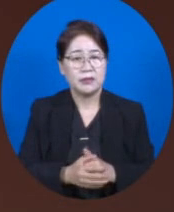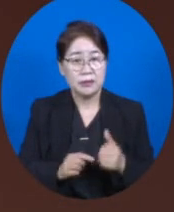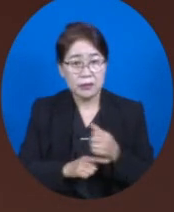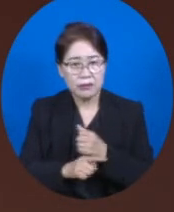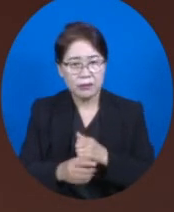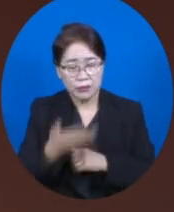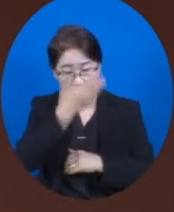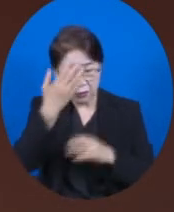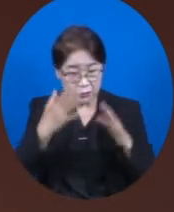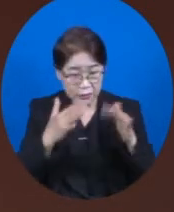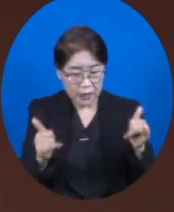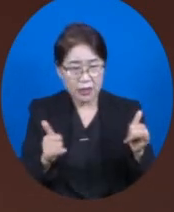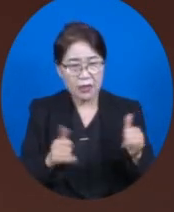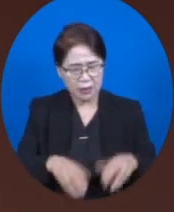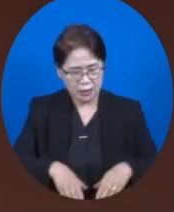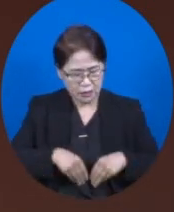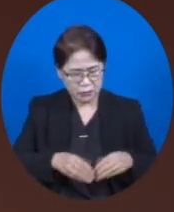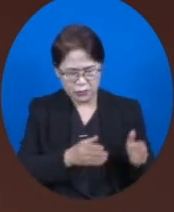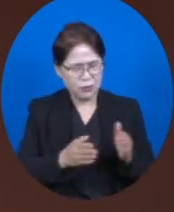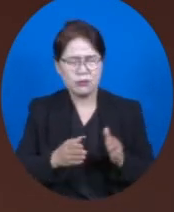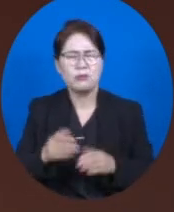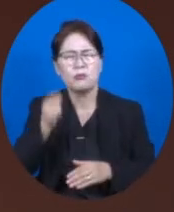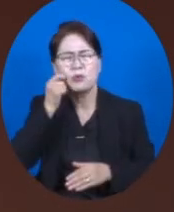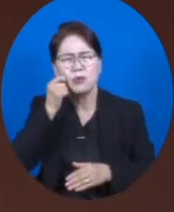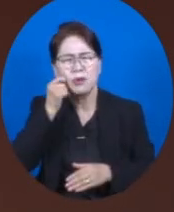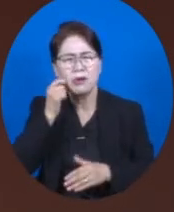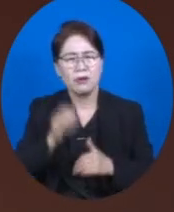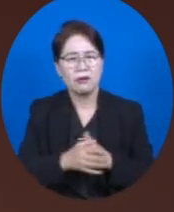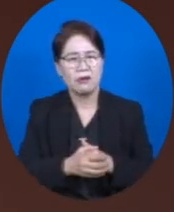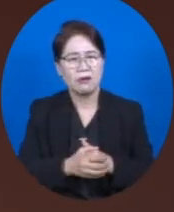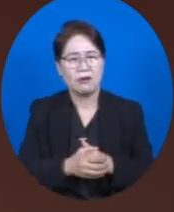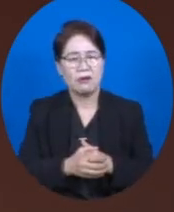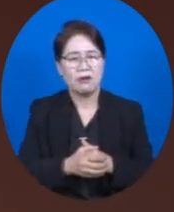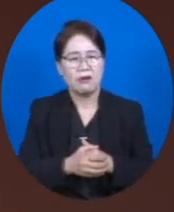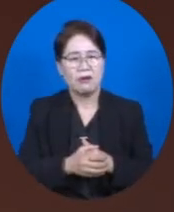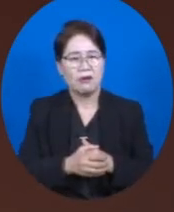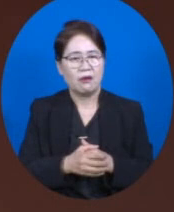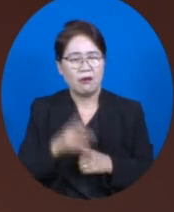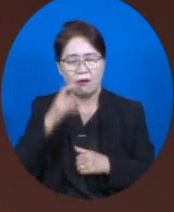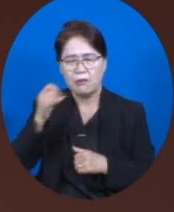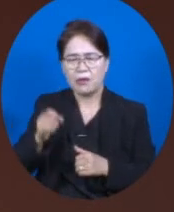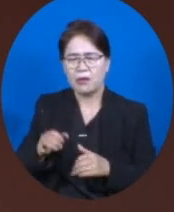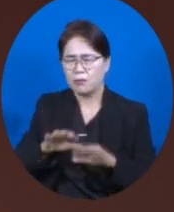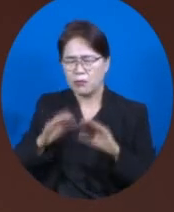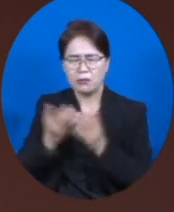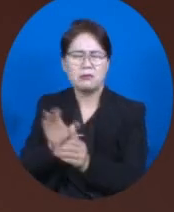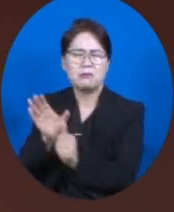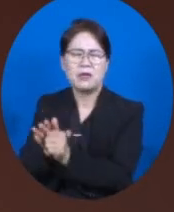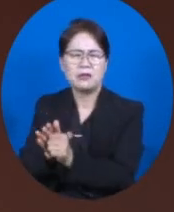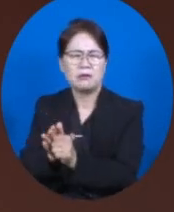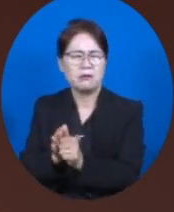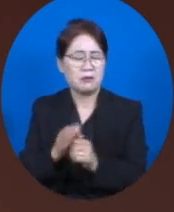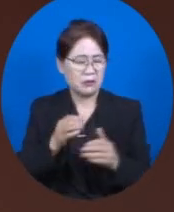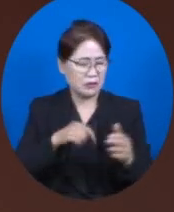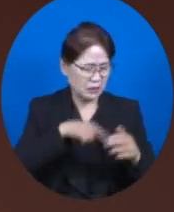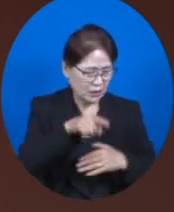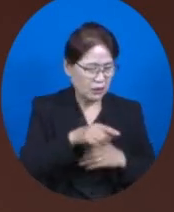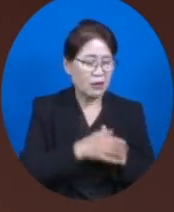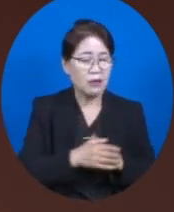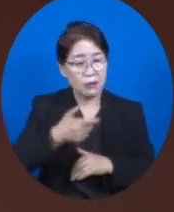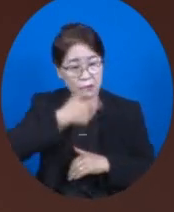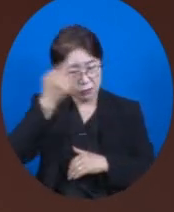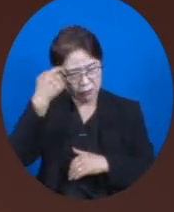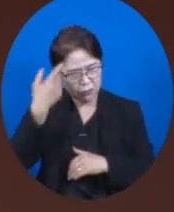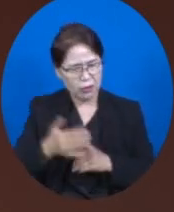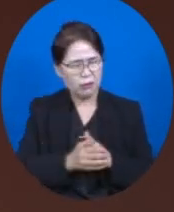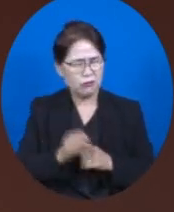우리 젊은이들을 보게 되면요 이불 정리 안 합니다 더 엄마에게 맡기고 가요 그리고 꿈을 물어보게 되면